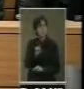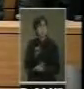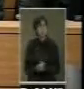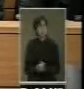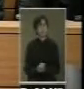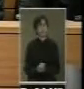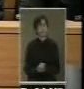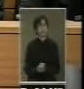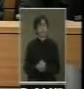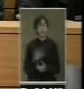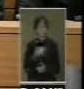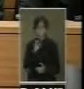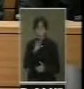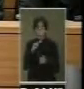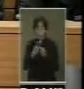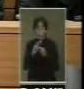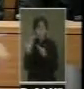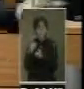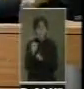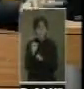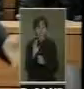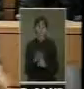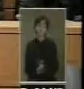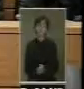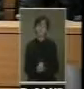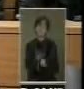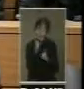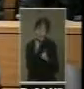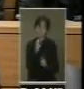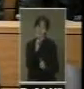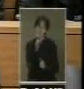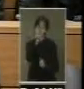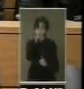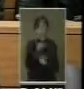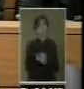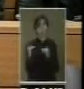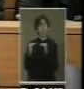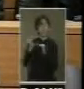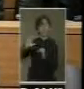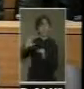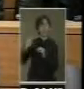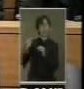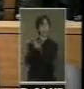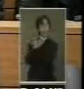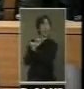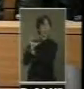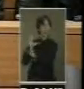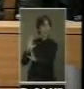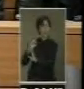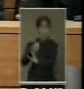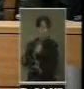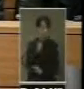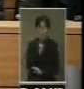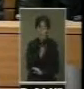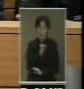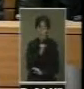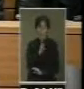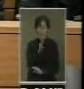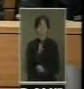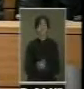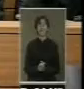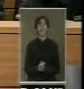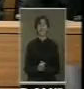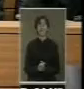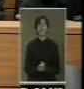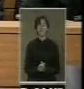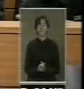แล้วผมก็ไม่ได้บอกประชาธิปัตย์แต่เมื่อท่านยักขยันขยอก็ว่าไปเอาเถอะครับท่านมีสิทธิ์ที่จะปกป้องได้ผมก็ไม่ว่ากันอะไร